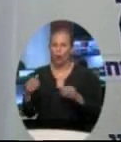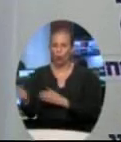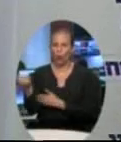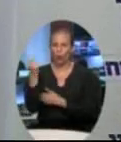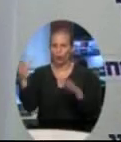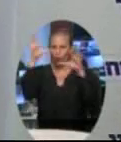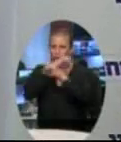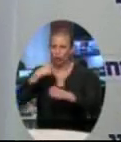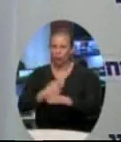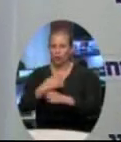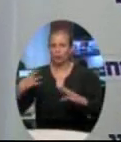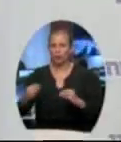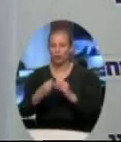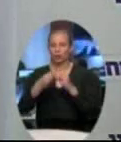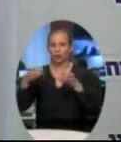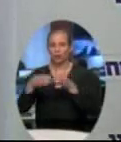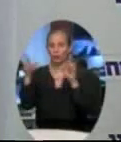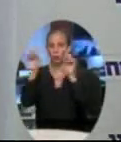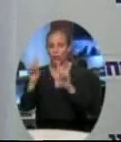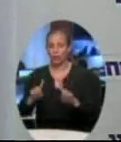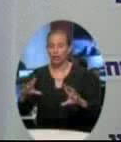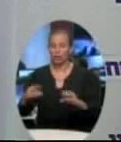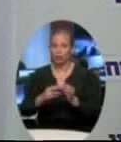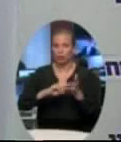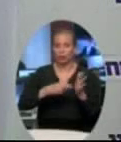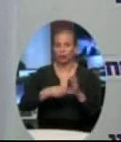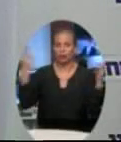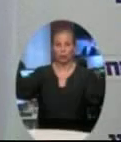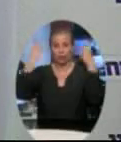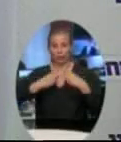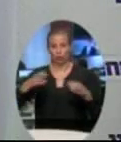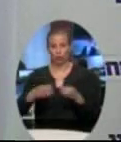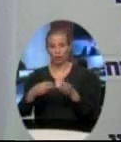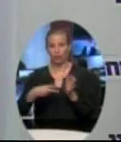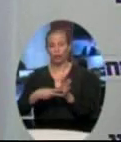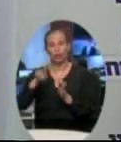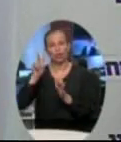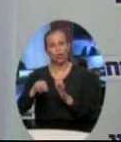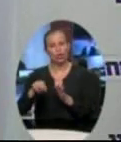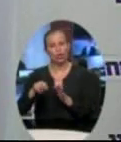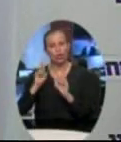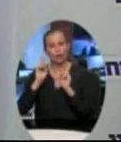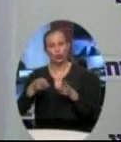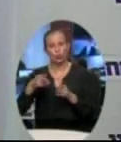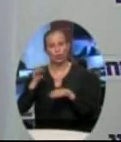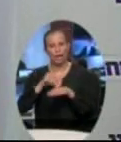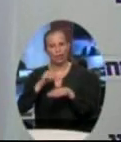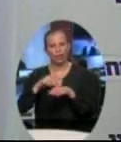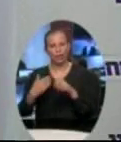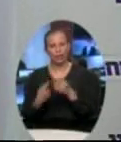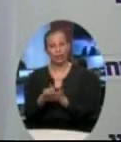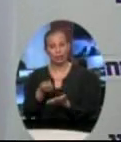הגז והפוליטיקאים שמחוברים אליהן. בהסכם של חברת החשמל יש אופציה לעדכון מחיר. חברות